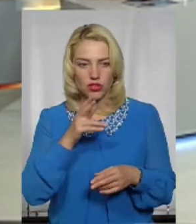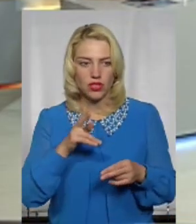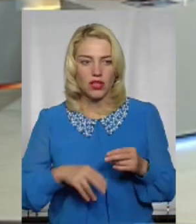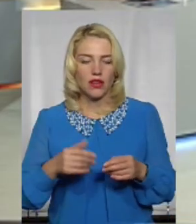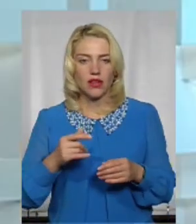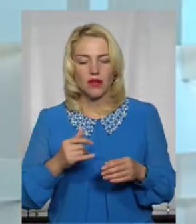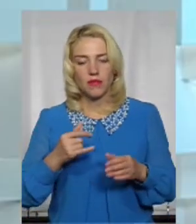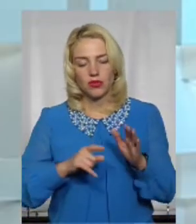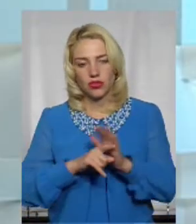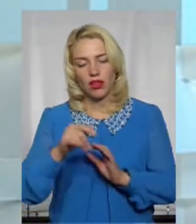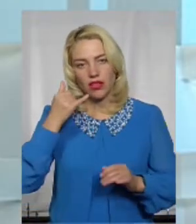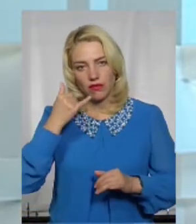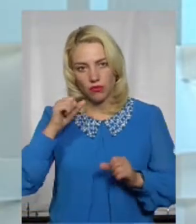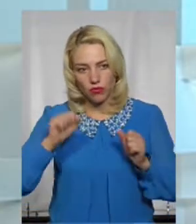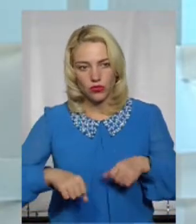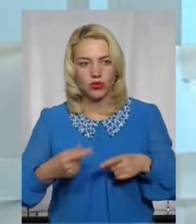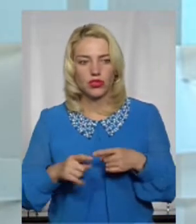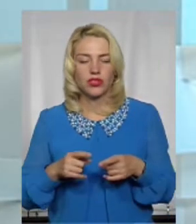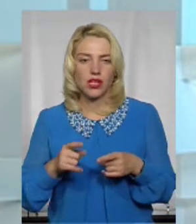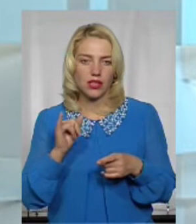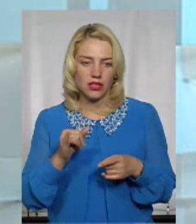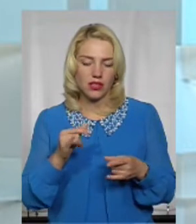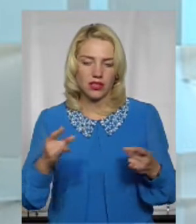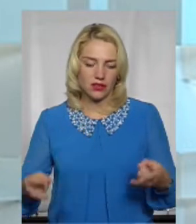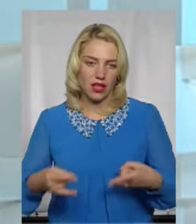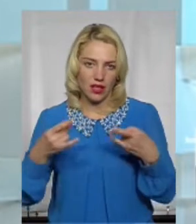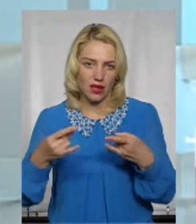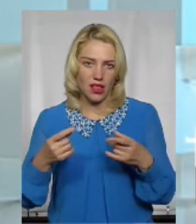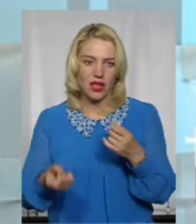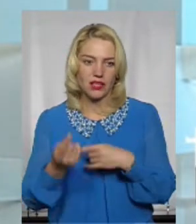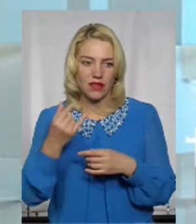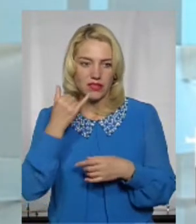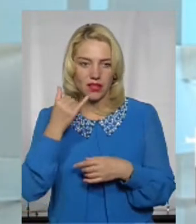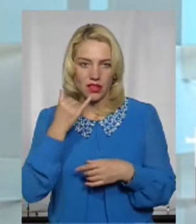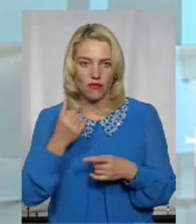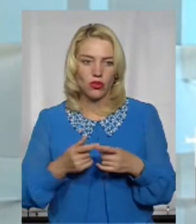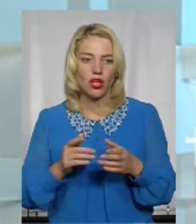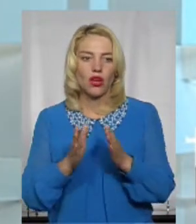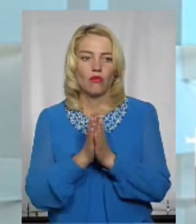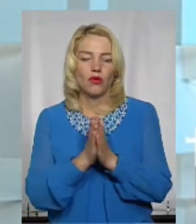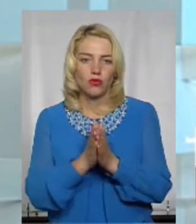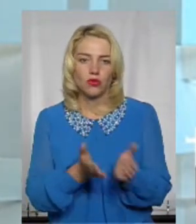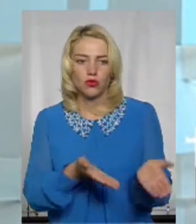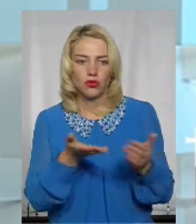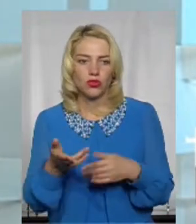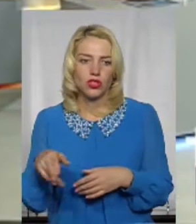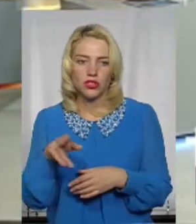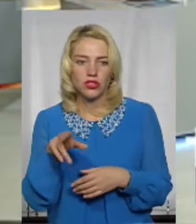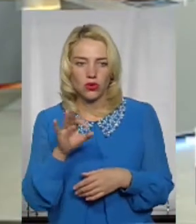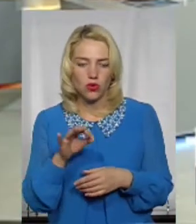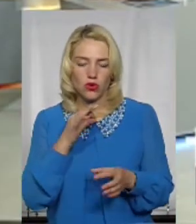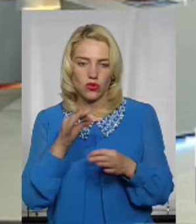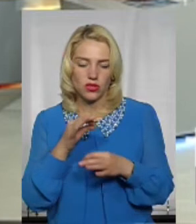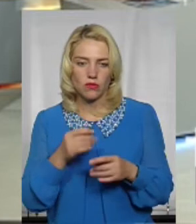відкриваємо телефонні лінії. Номер телефону зараз з'явиться на екрані. Попрошу вас долучатися до розмови, а поки